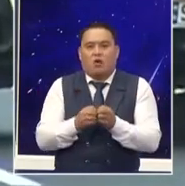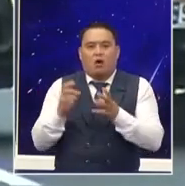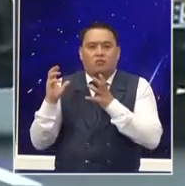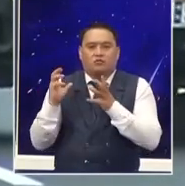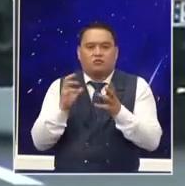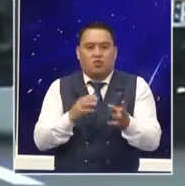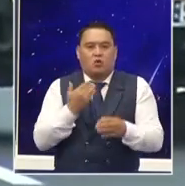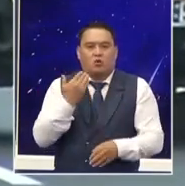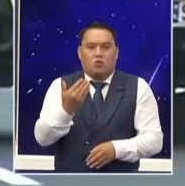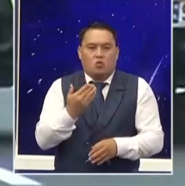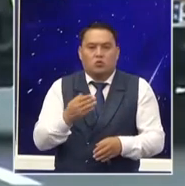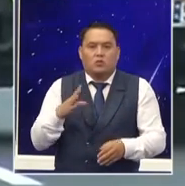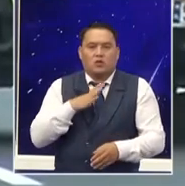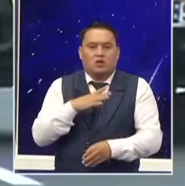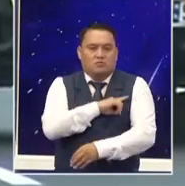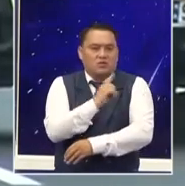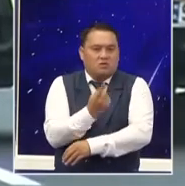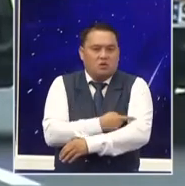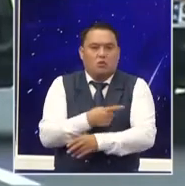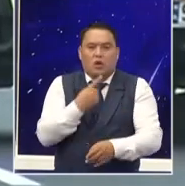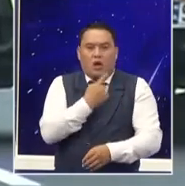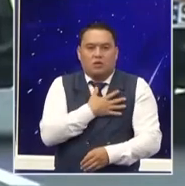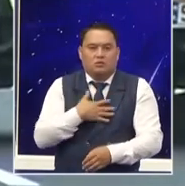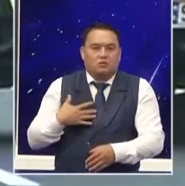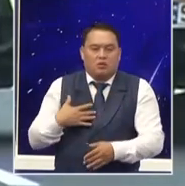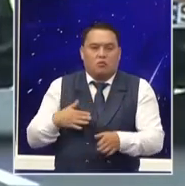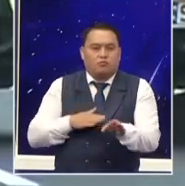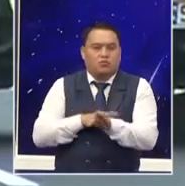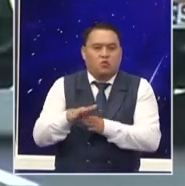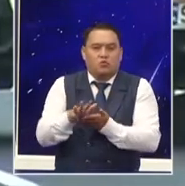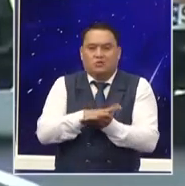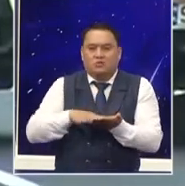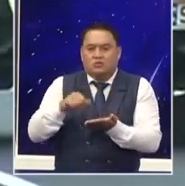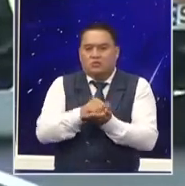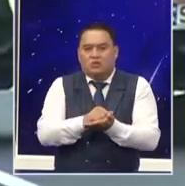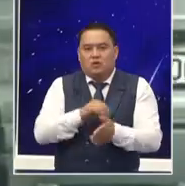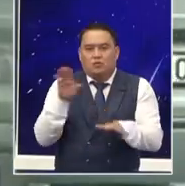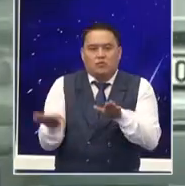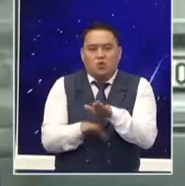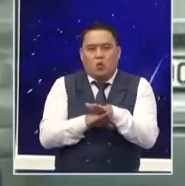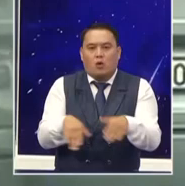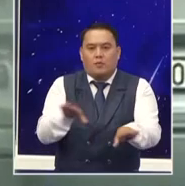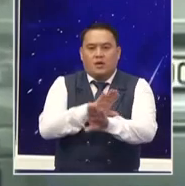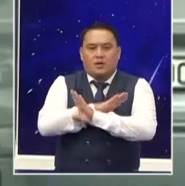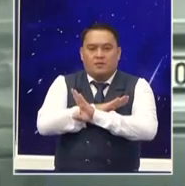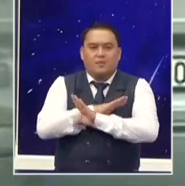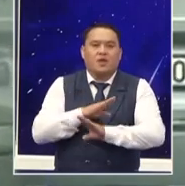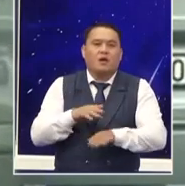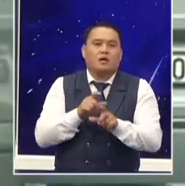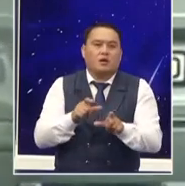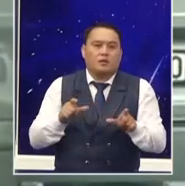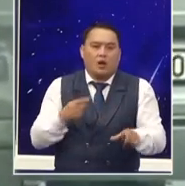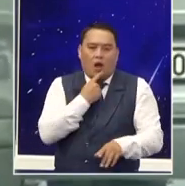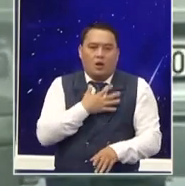автобус врезался в его крышу. Удар был таким сильным, что транспорт был полностью раздавлен, все находившиеся в нем люди погибли.